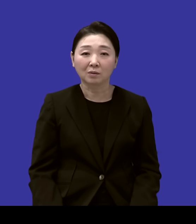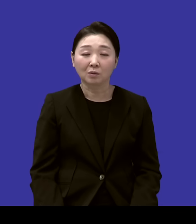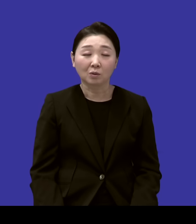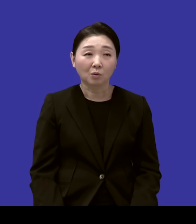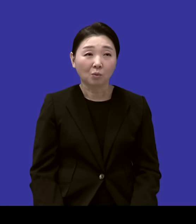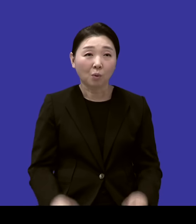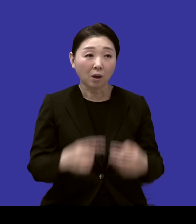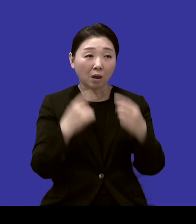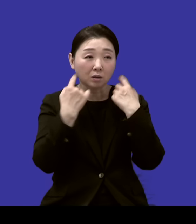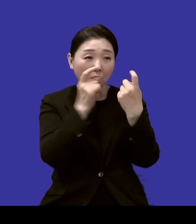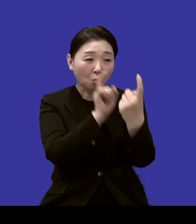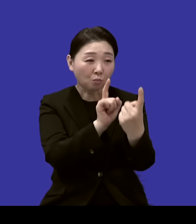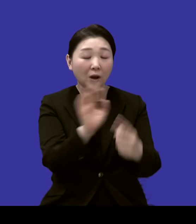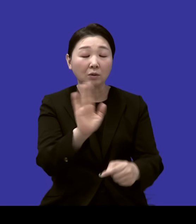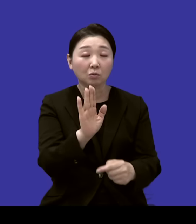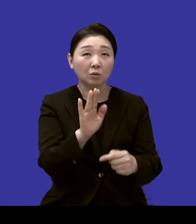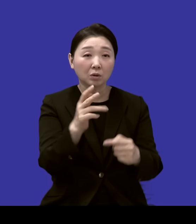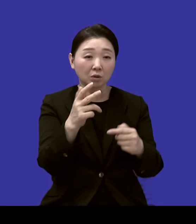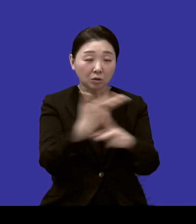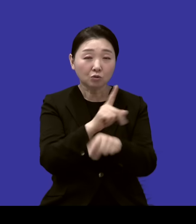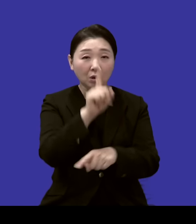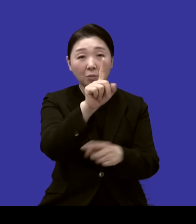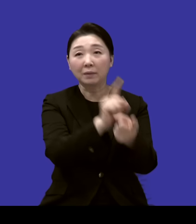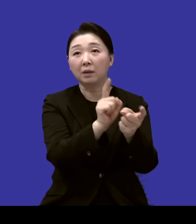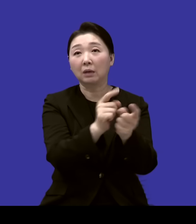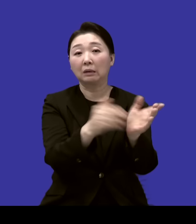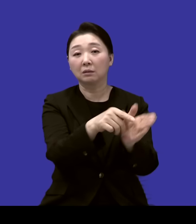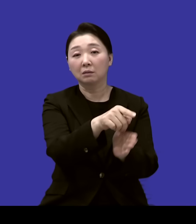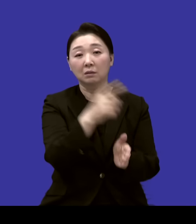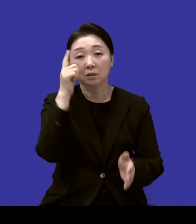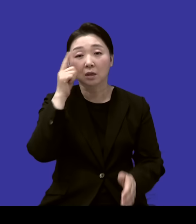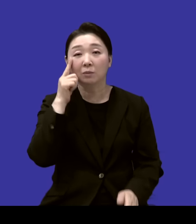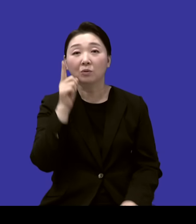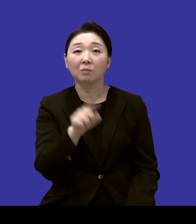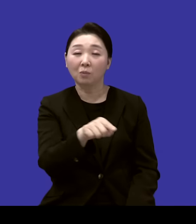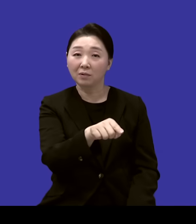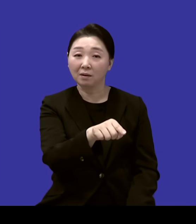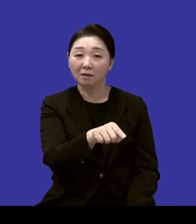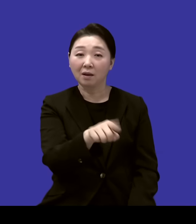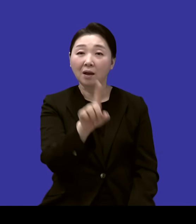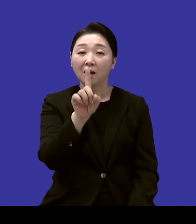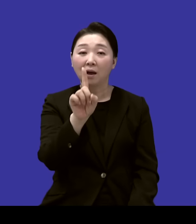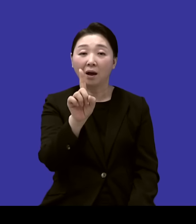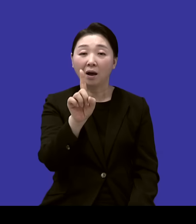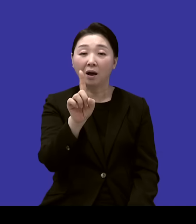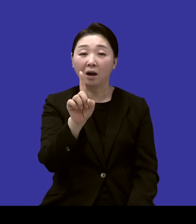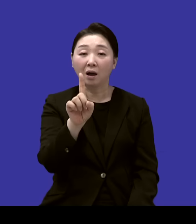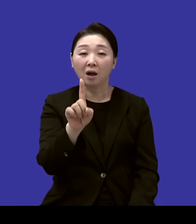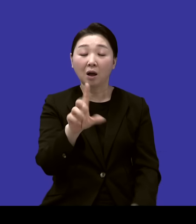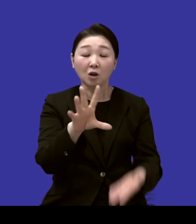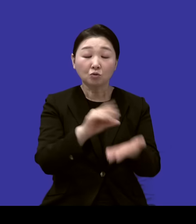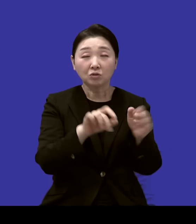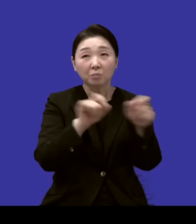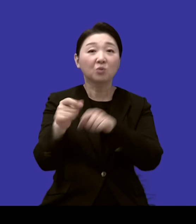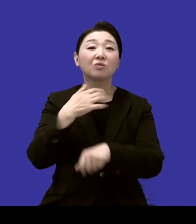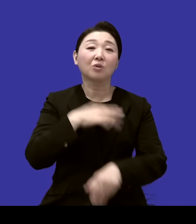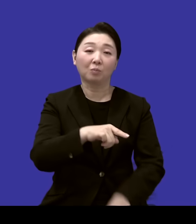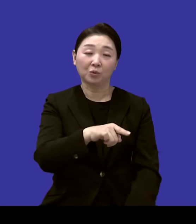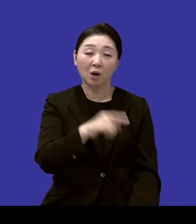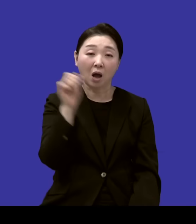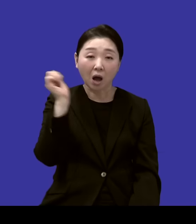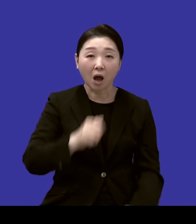받는 것도 아니고 저랑 일주일에 한 번 만나는 게 다인데 네. 그러니까 생각해보니까 이 친구가 단 한 장도 숙제를 안 밀린 거예요. 예.